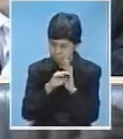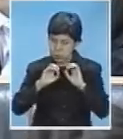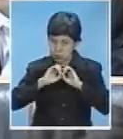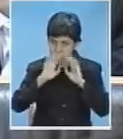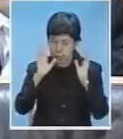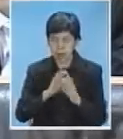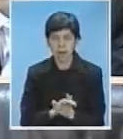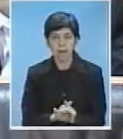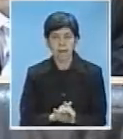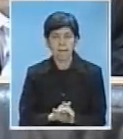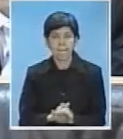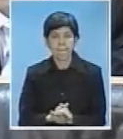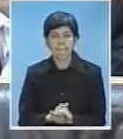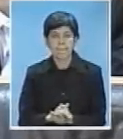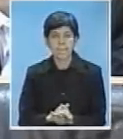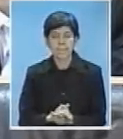จน